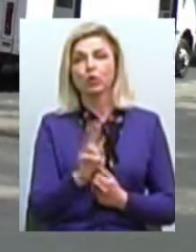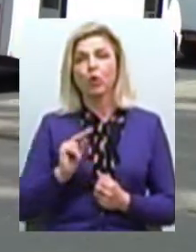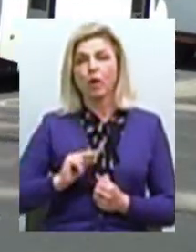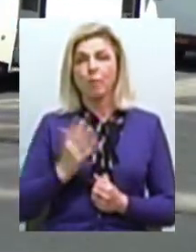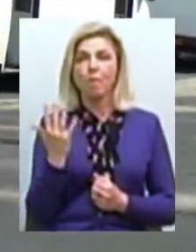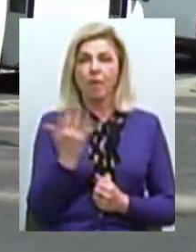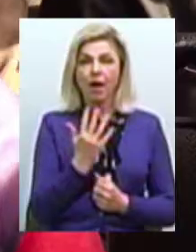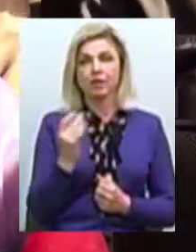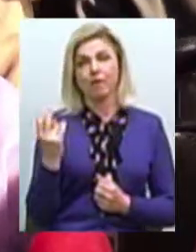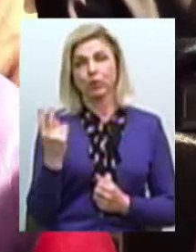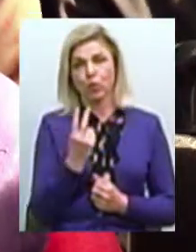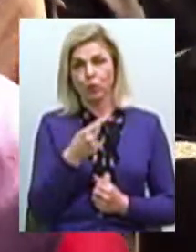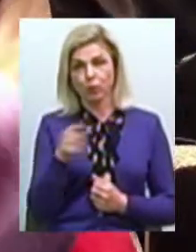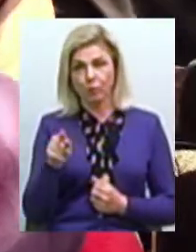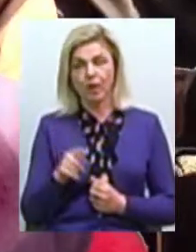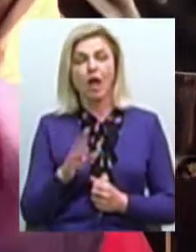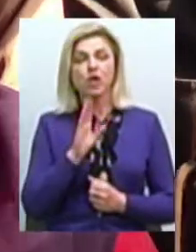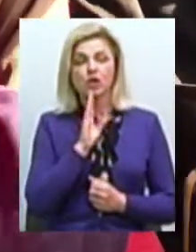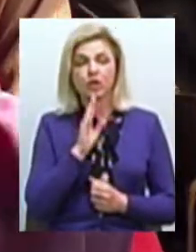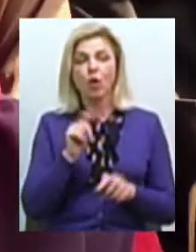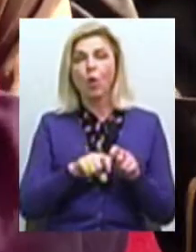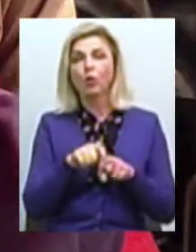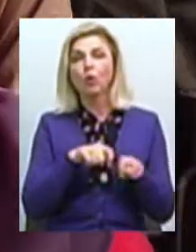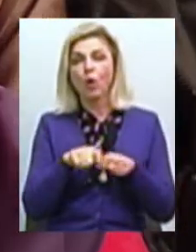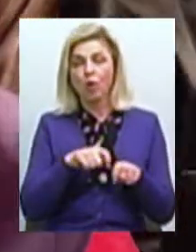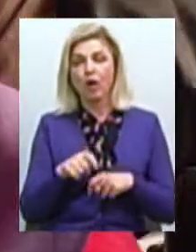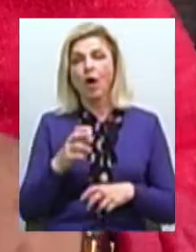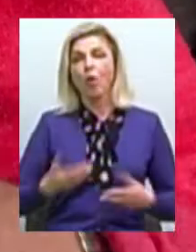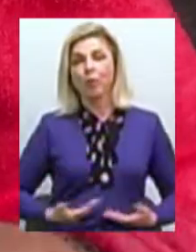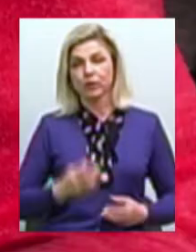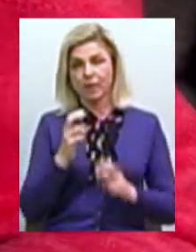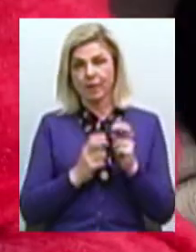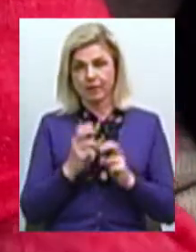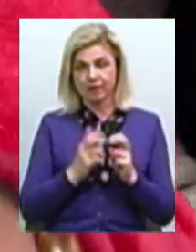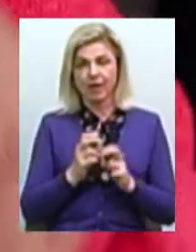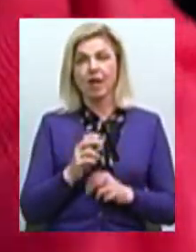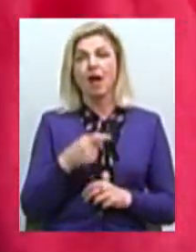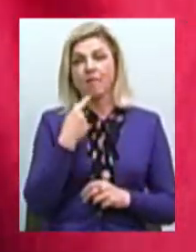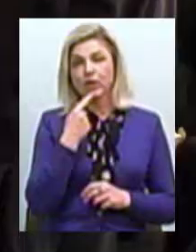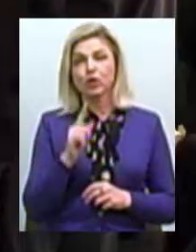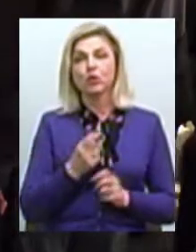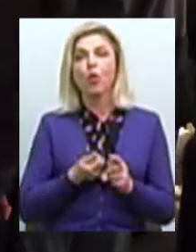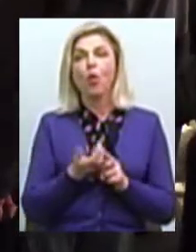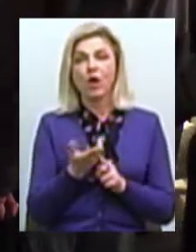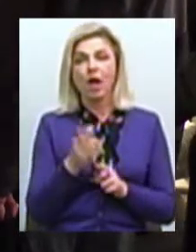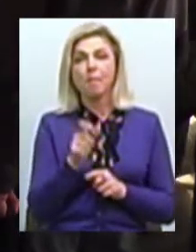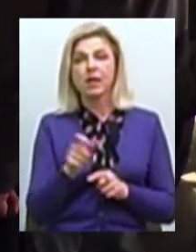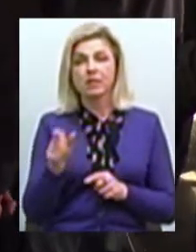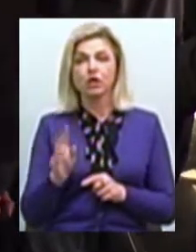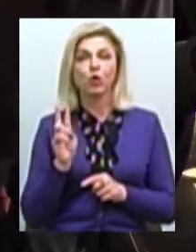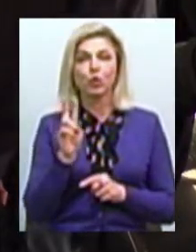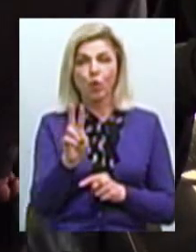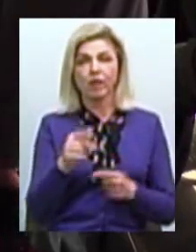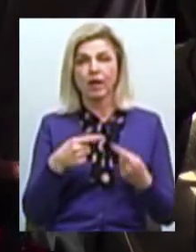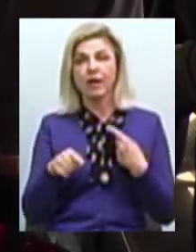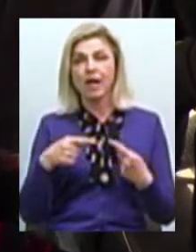та другим маршрутами. Валентина Проценко, контролерка комунального підприємства «Миколаїв Електротранс», говорить, кількість пасажирів у тролейбусах різниця